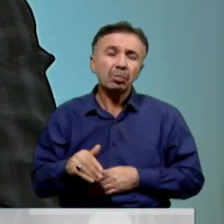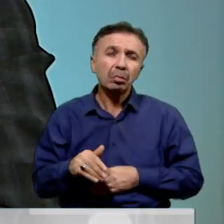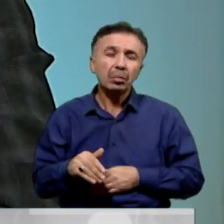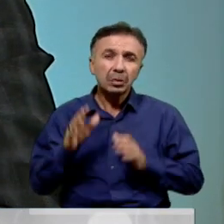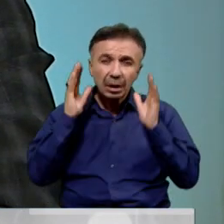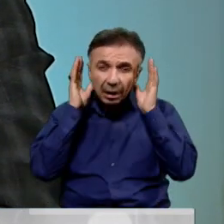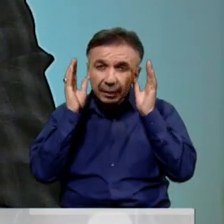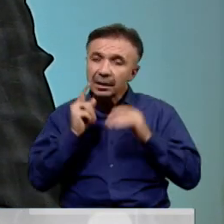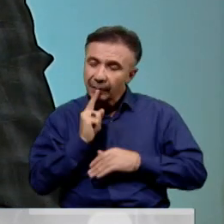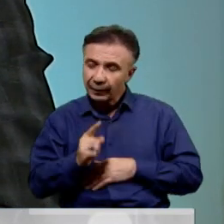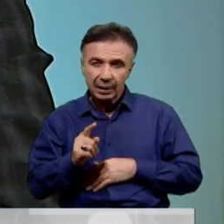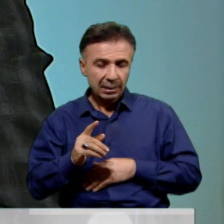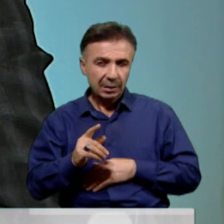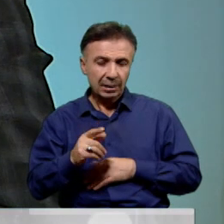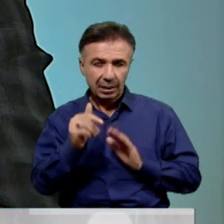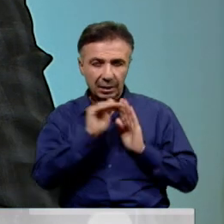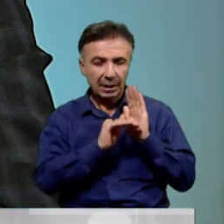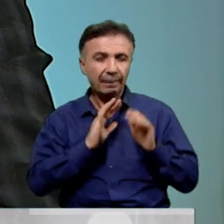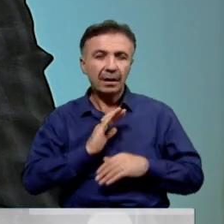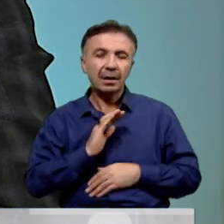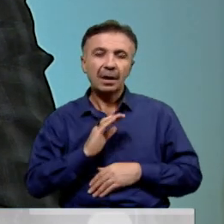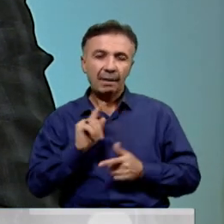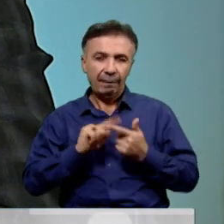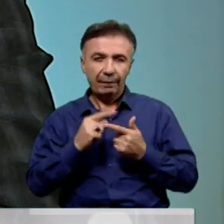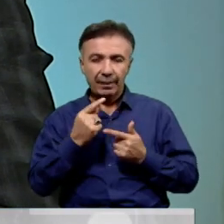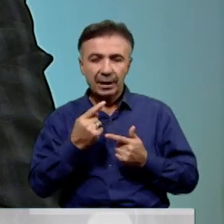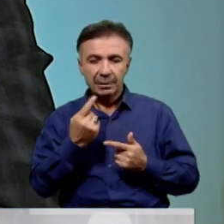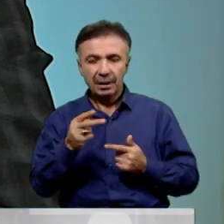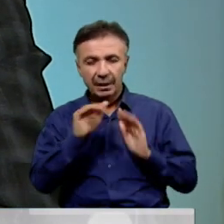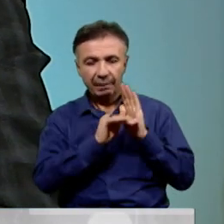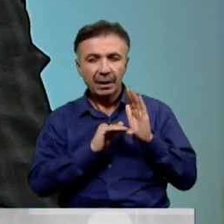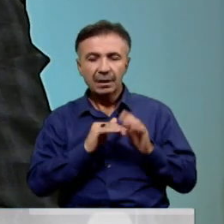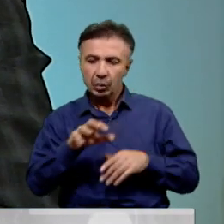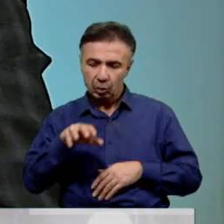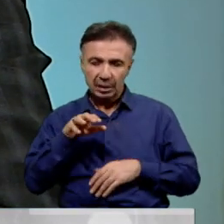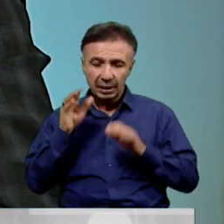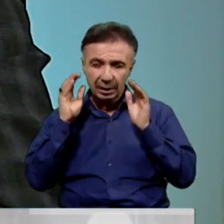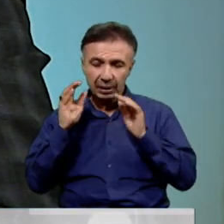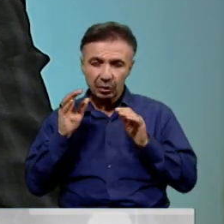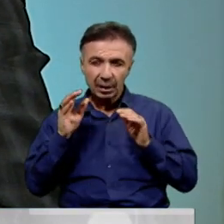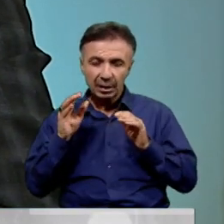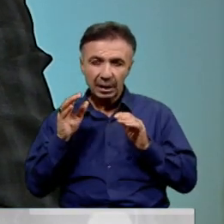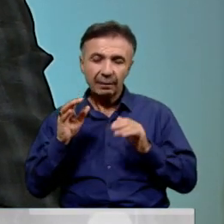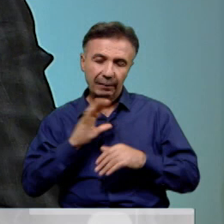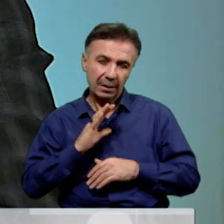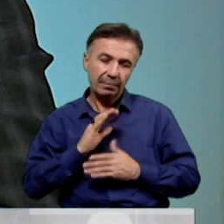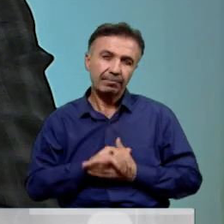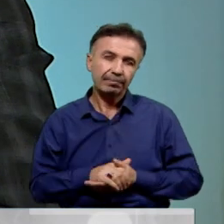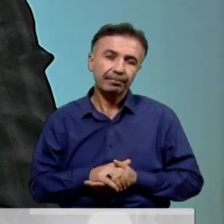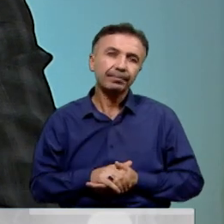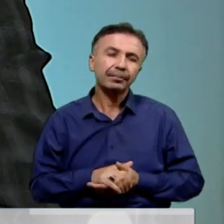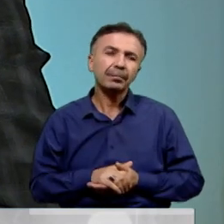Onun da farzları var vacipleri var sünnetleri var yani bir namaz sünnet oldu diye bunlardan Azade değil